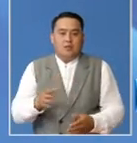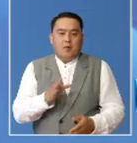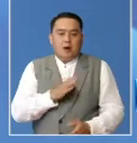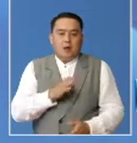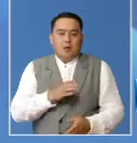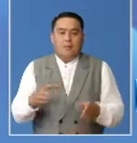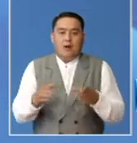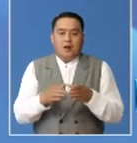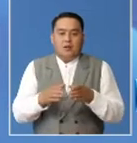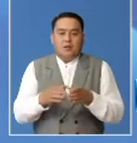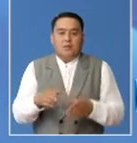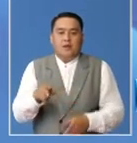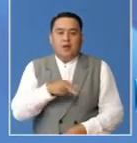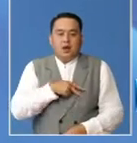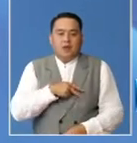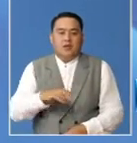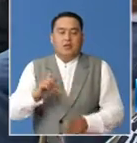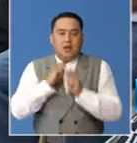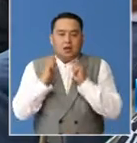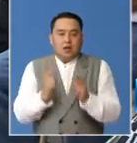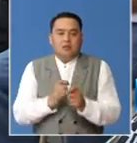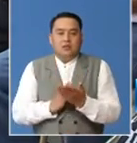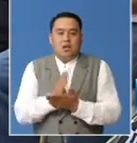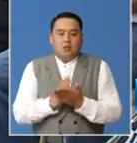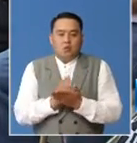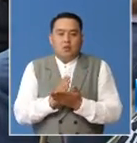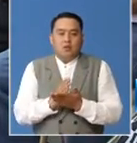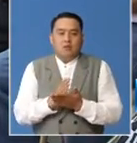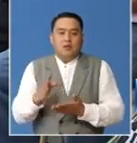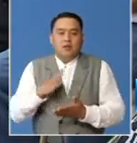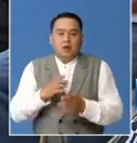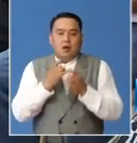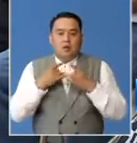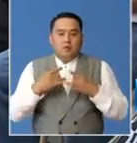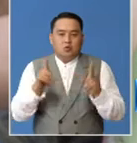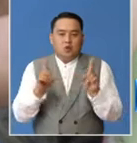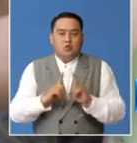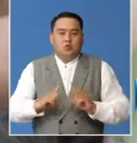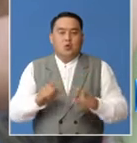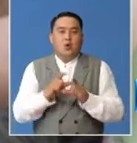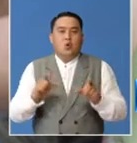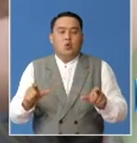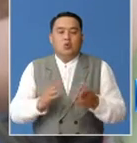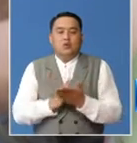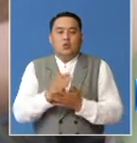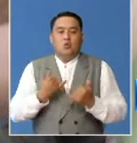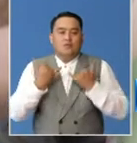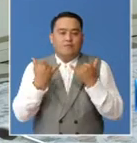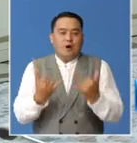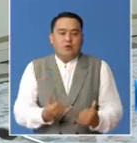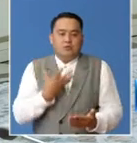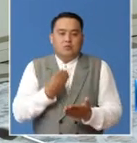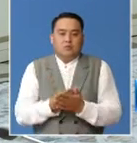богатая партийная организация, на медали, на награды. Заслуги ветеранов спорта были отмечены особо. Эти люди заслужили уважение